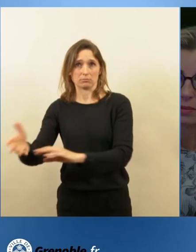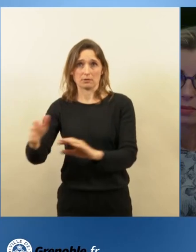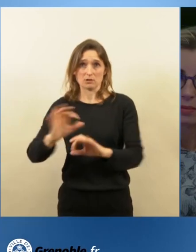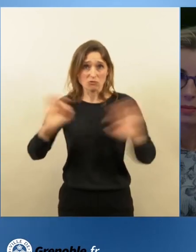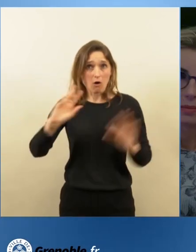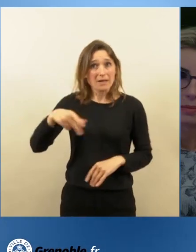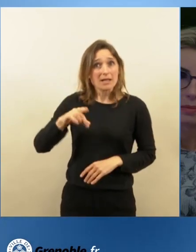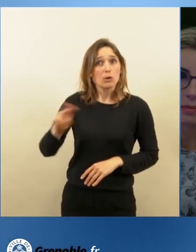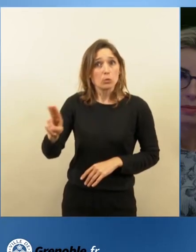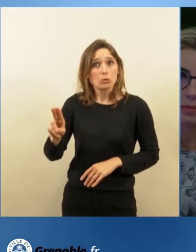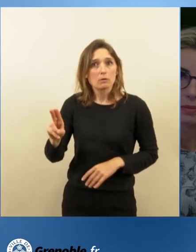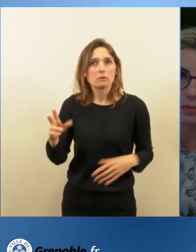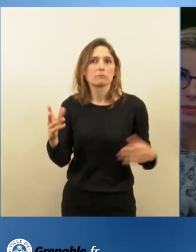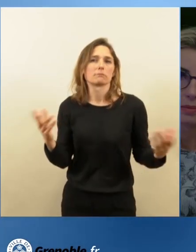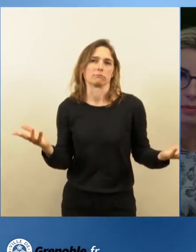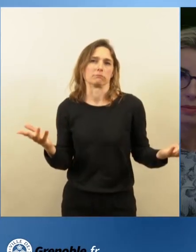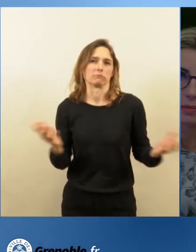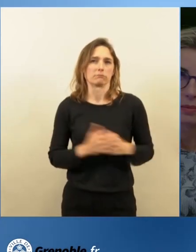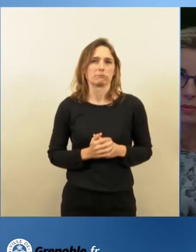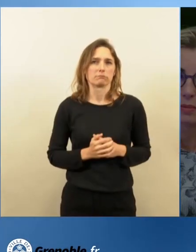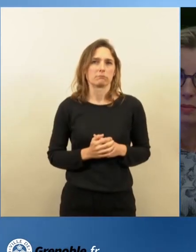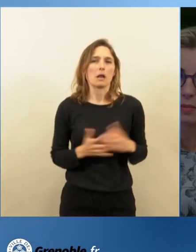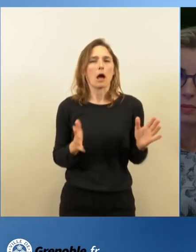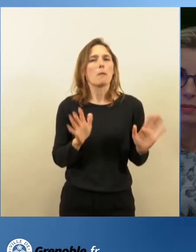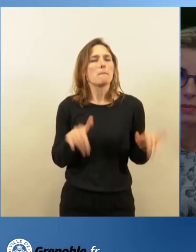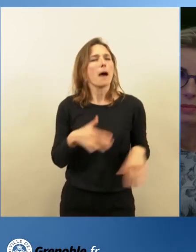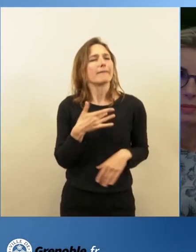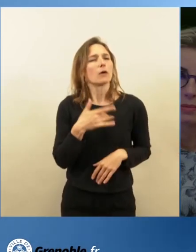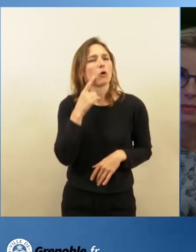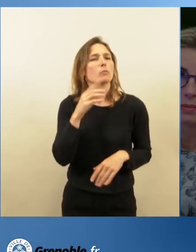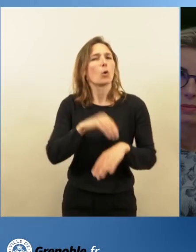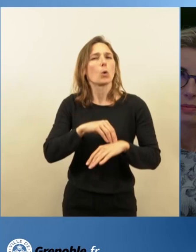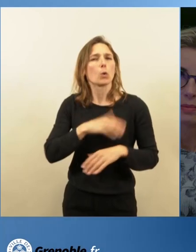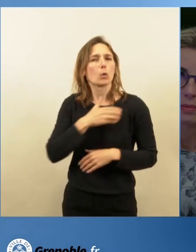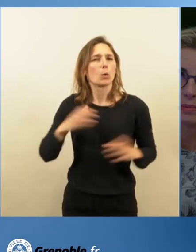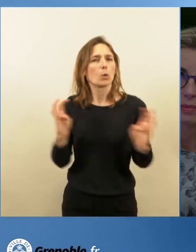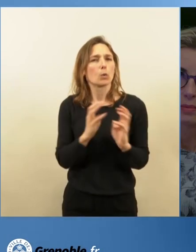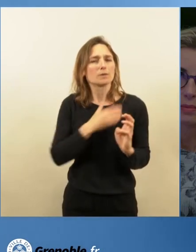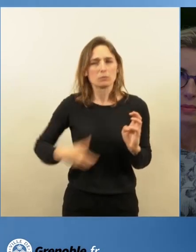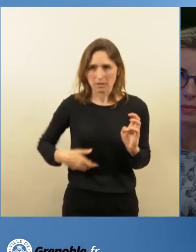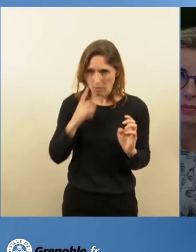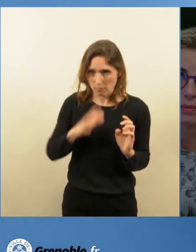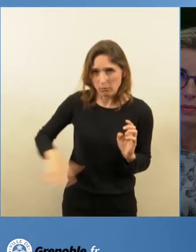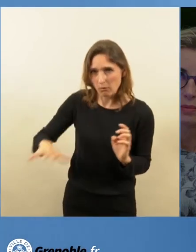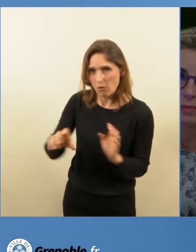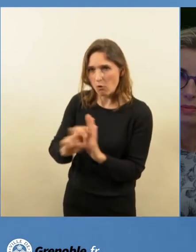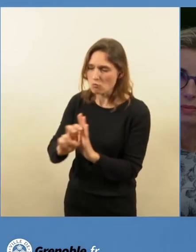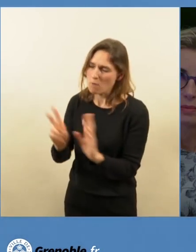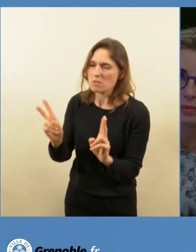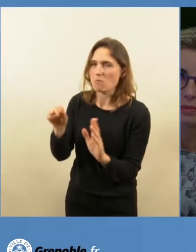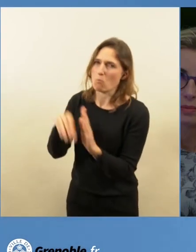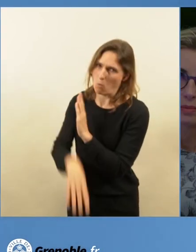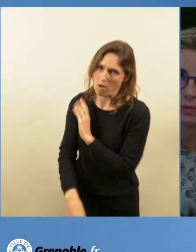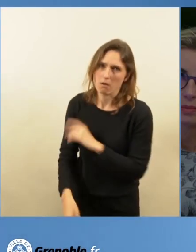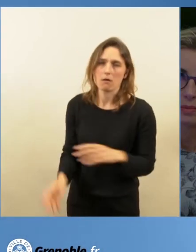mais et là je voudrais vraiment c'est parce que j'ai très intéressant pour conseil municipal j'imagine que pour les grosses moins parce que c'est tellement